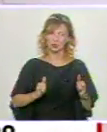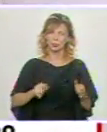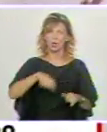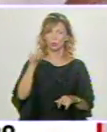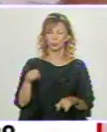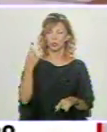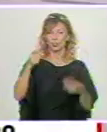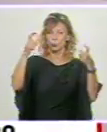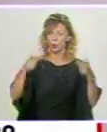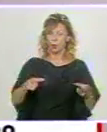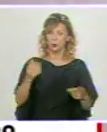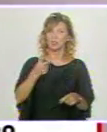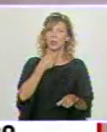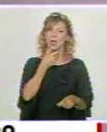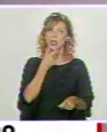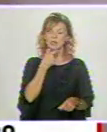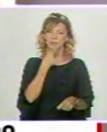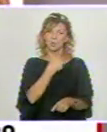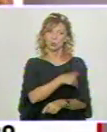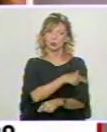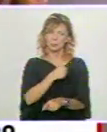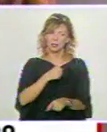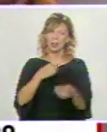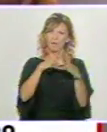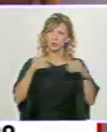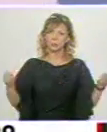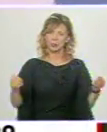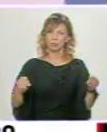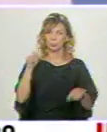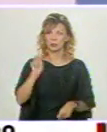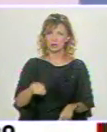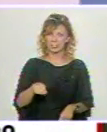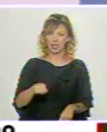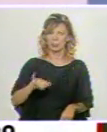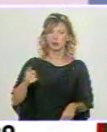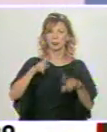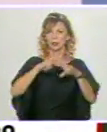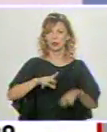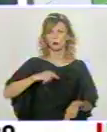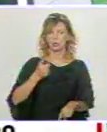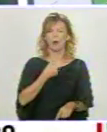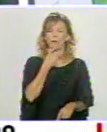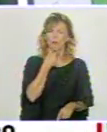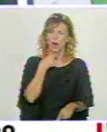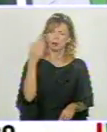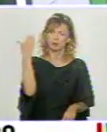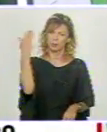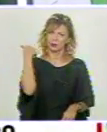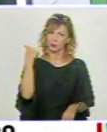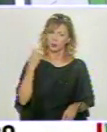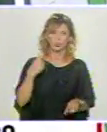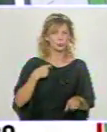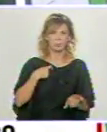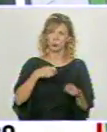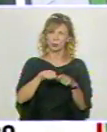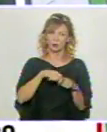dintre corpurile vechiului spital a fost revendicat și pierdut în instanță, iar celelalte erau foarte vechi și aproape imposibil de renovat. E